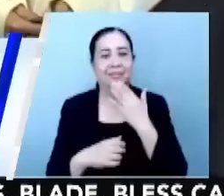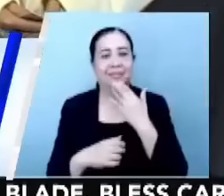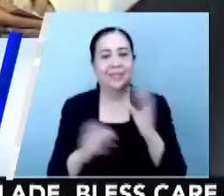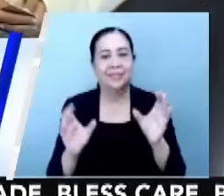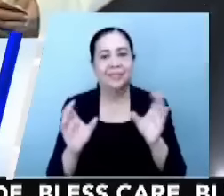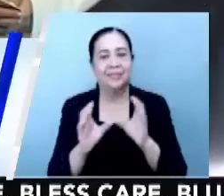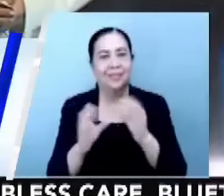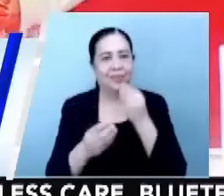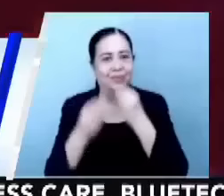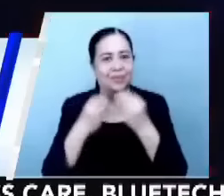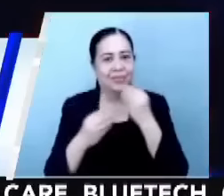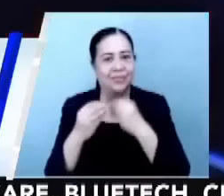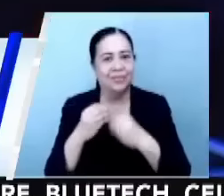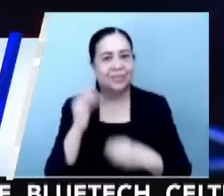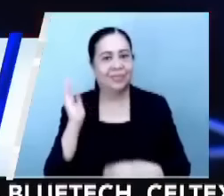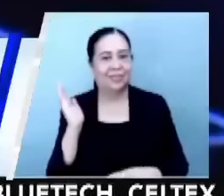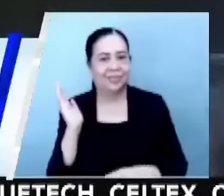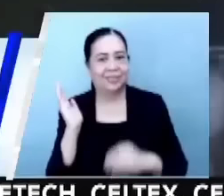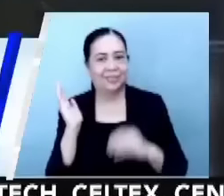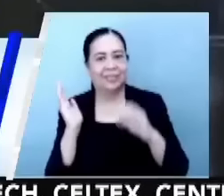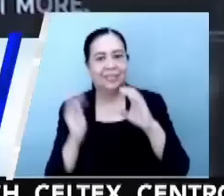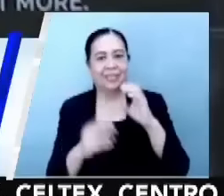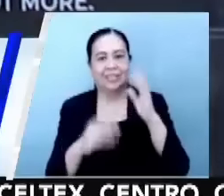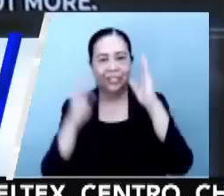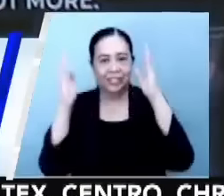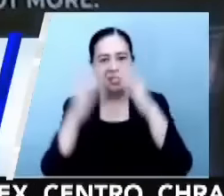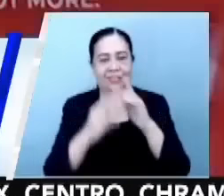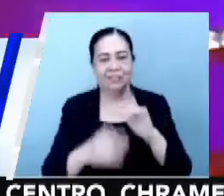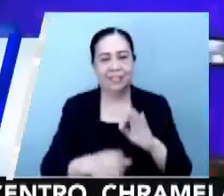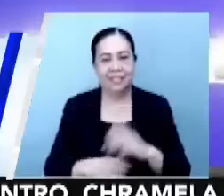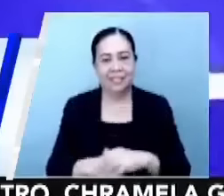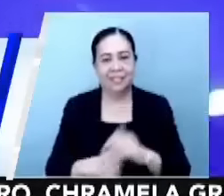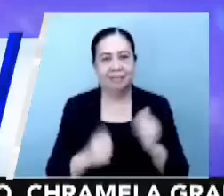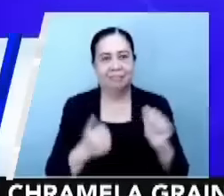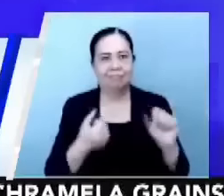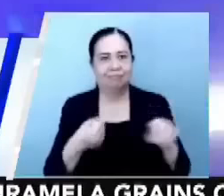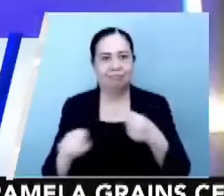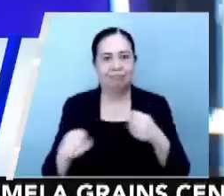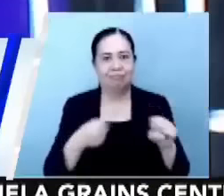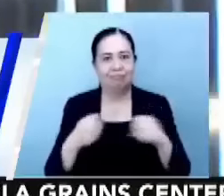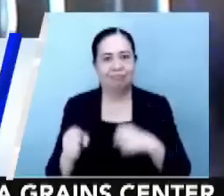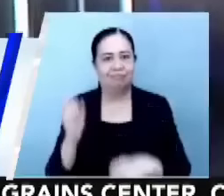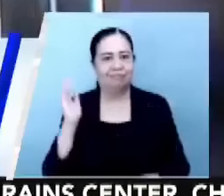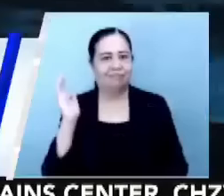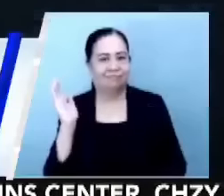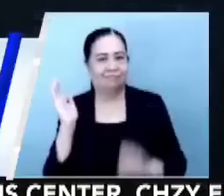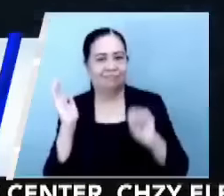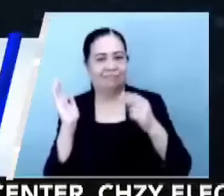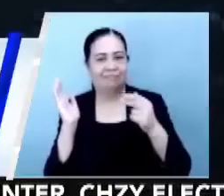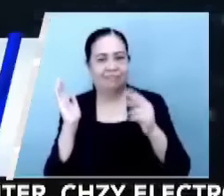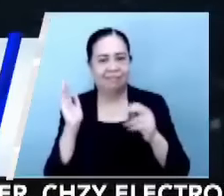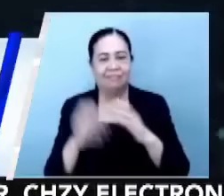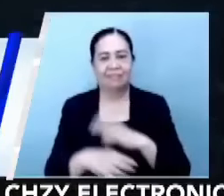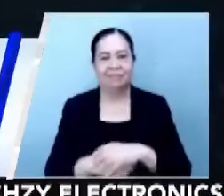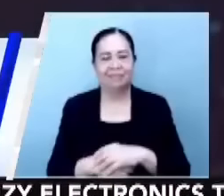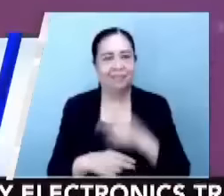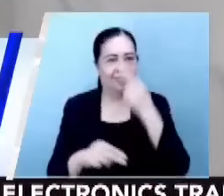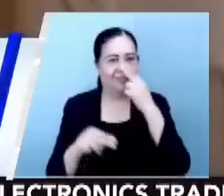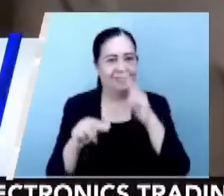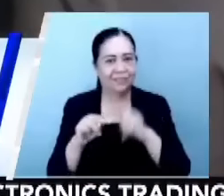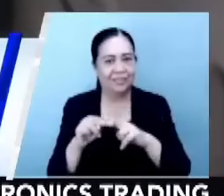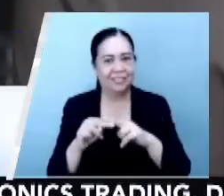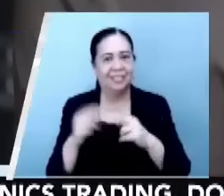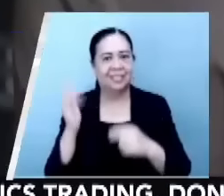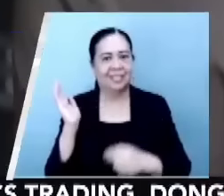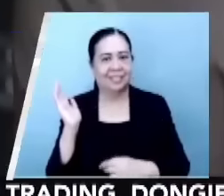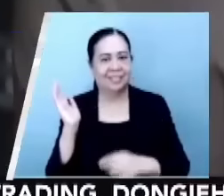si Chef Elite, ang athlete na si Sean Visagas, at ang funny Gen Z host na si Mark Oliveros.